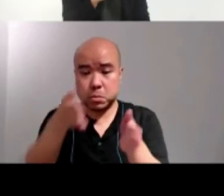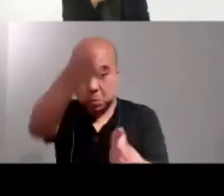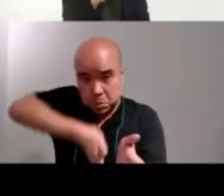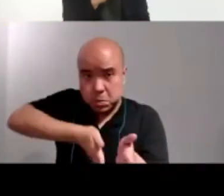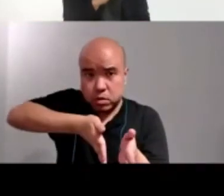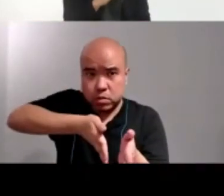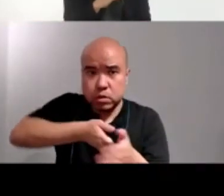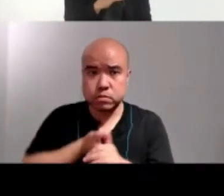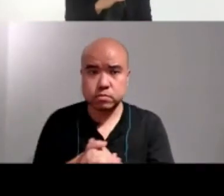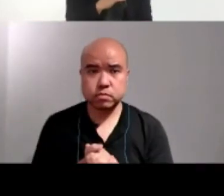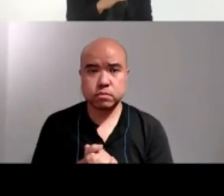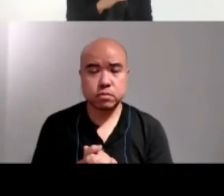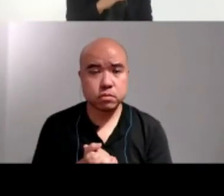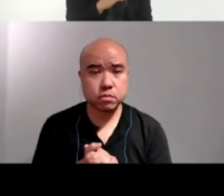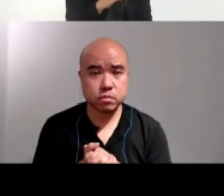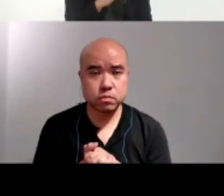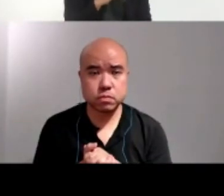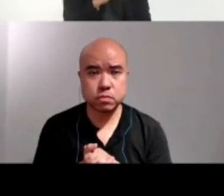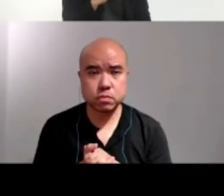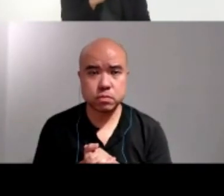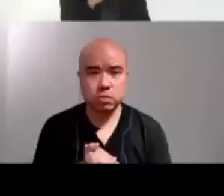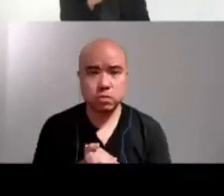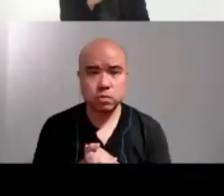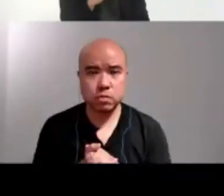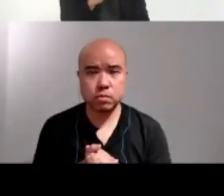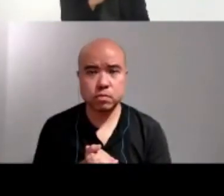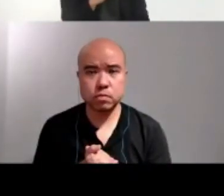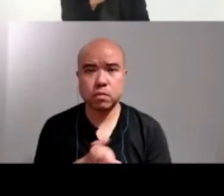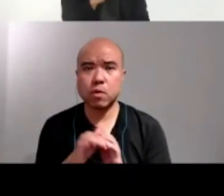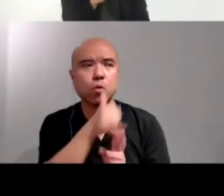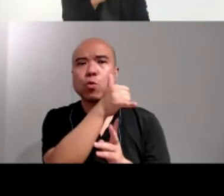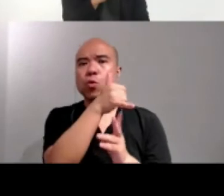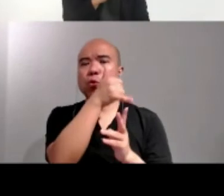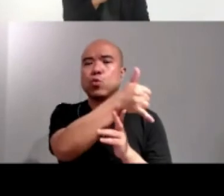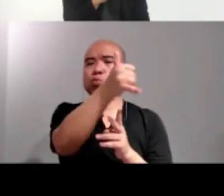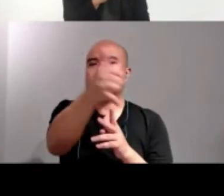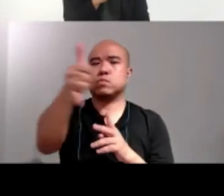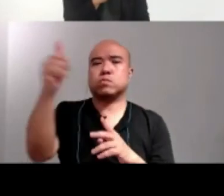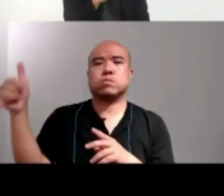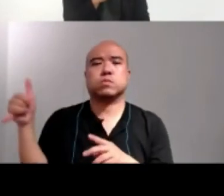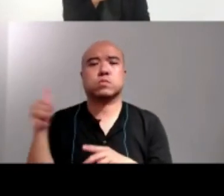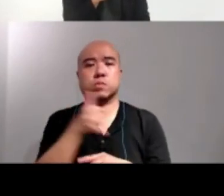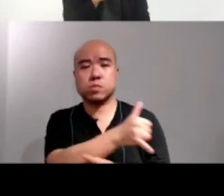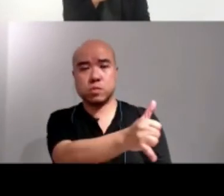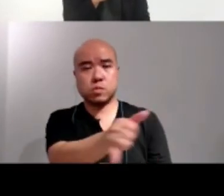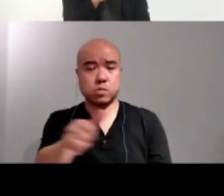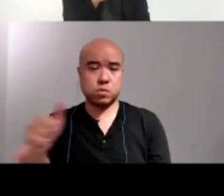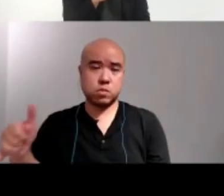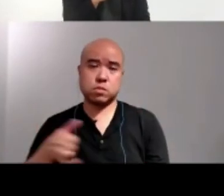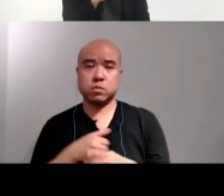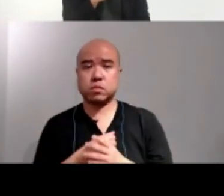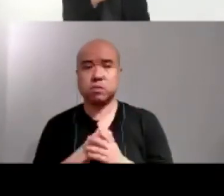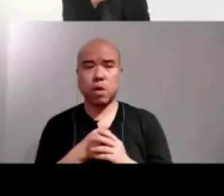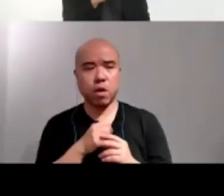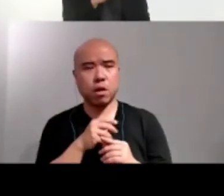所以我哋喺過去幾年，我哋遊走喺香港島、新界同埋係九龍，我哋